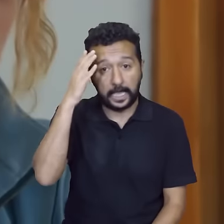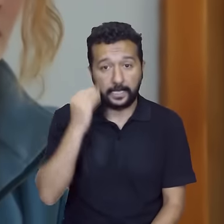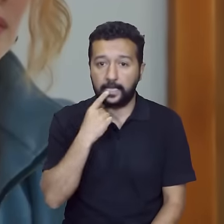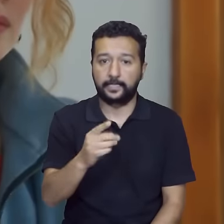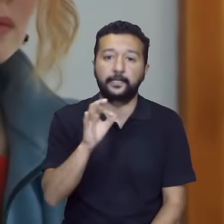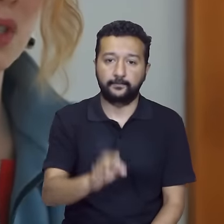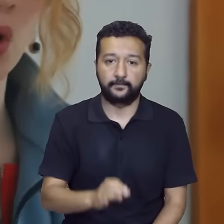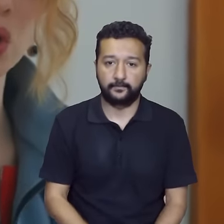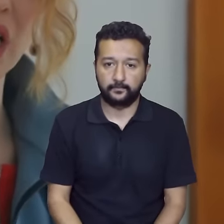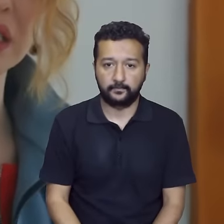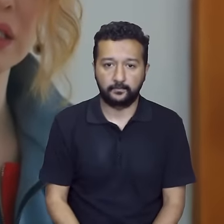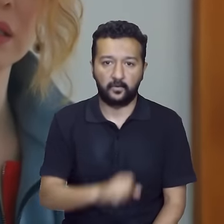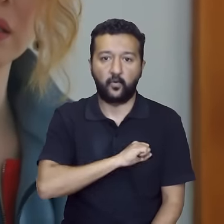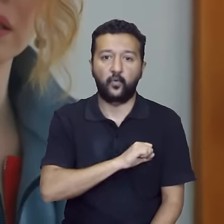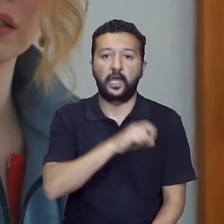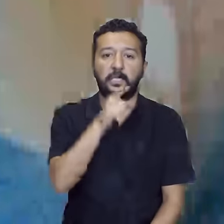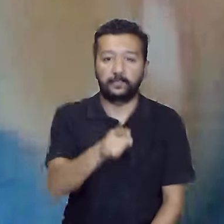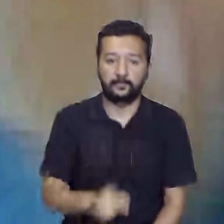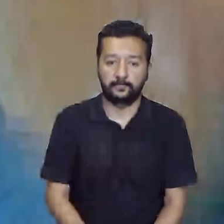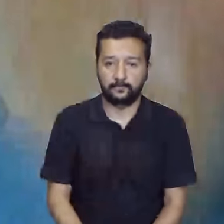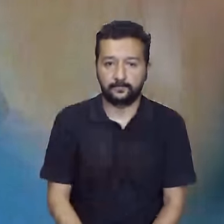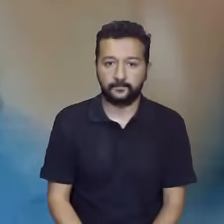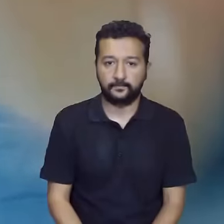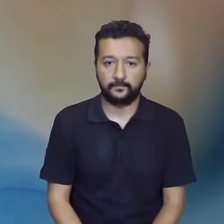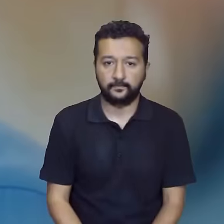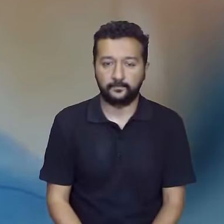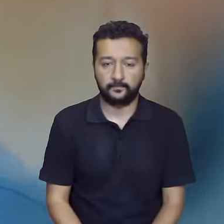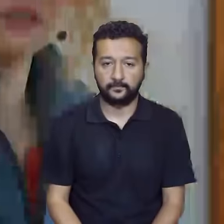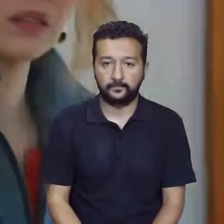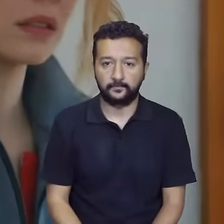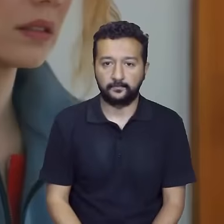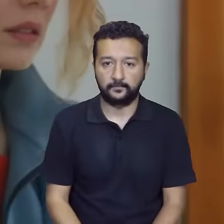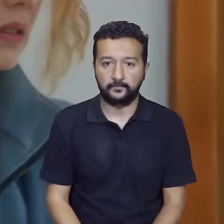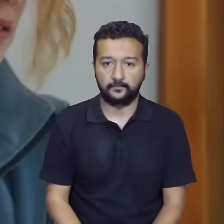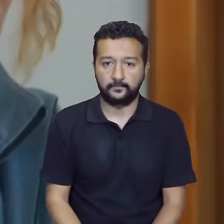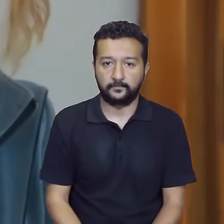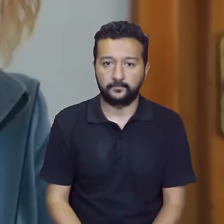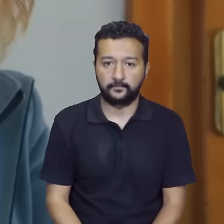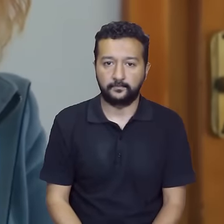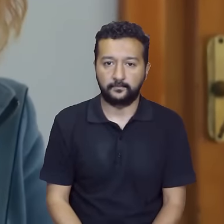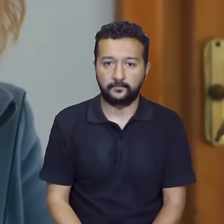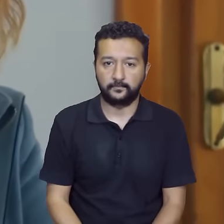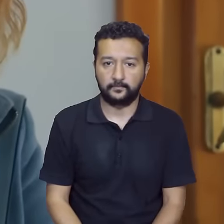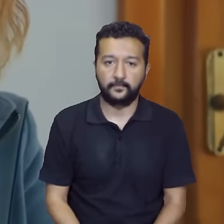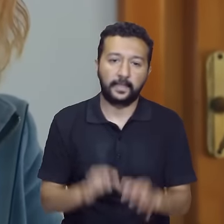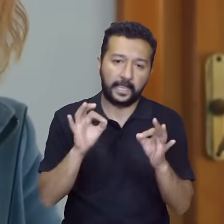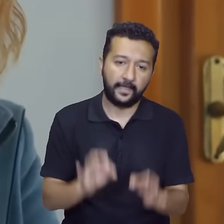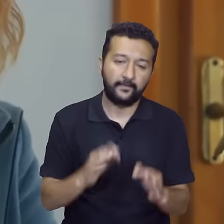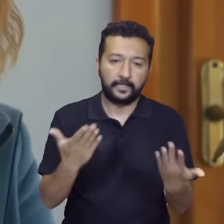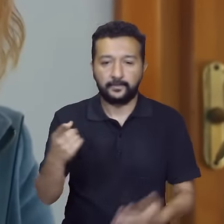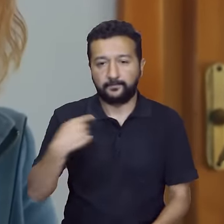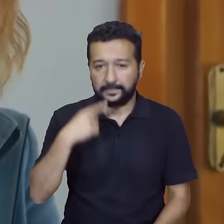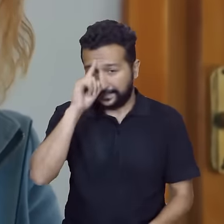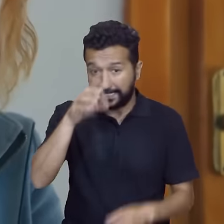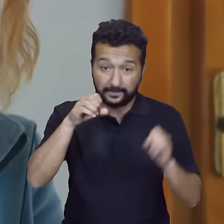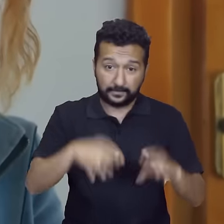manada. Korkak. Evet, artık bizi